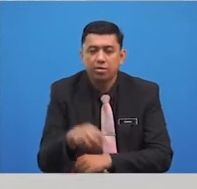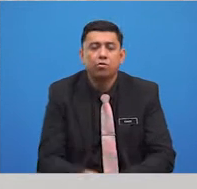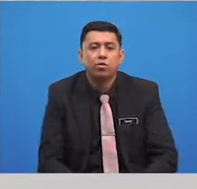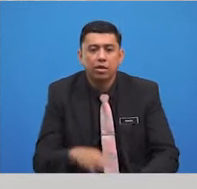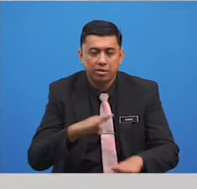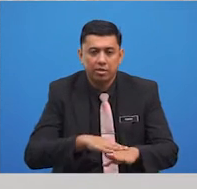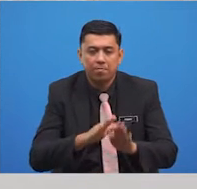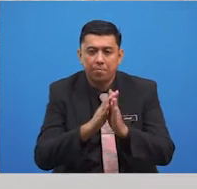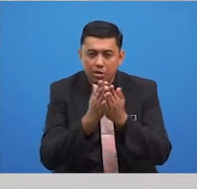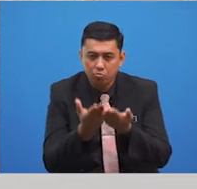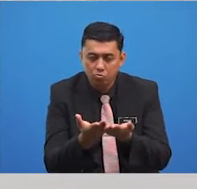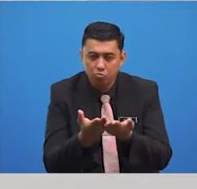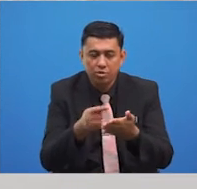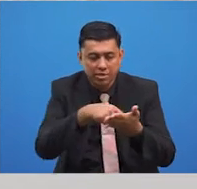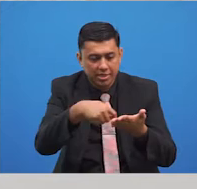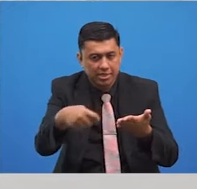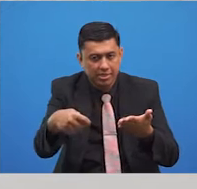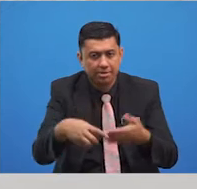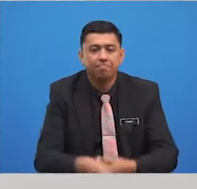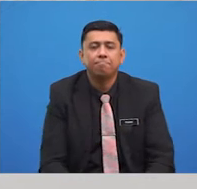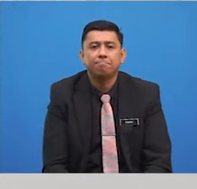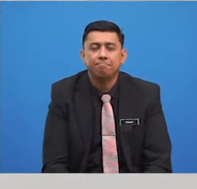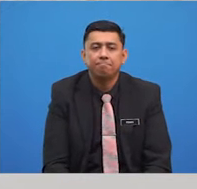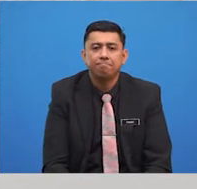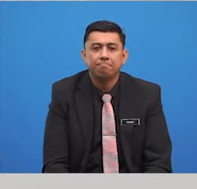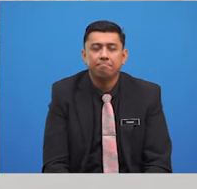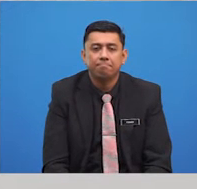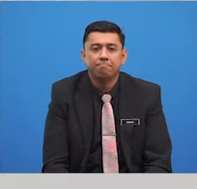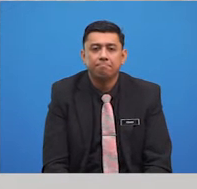tersebut pada buku catatan.